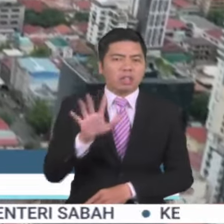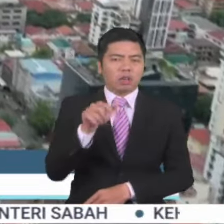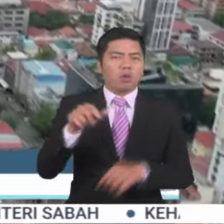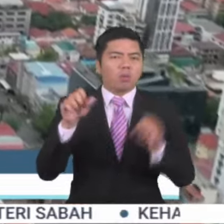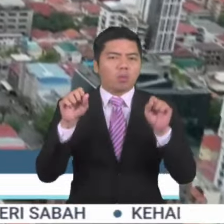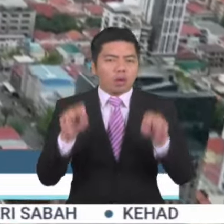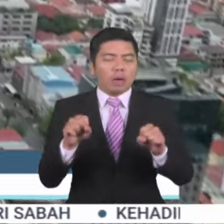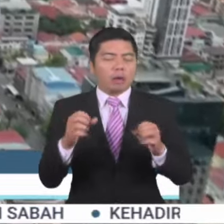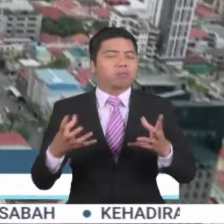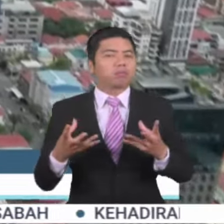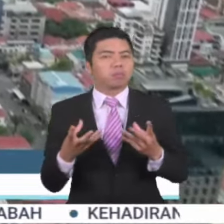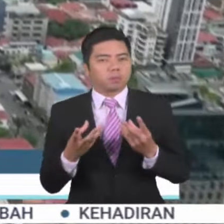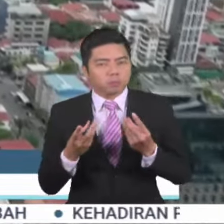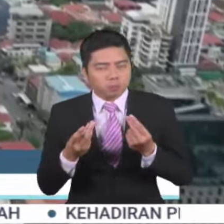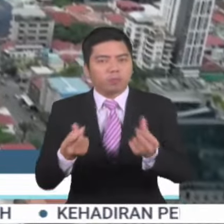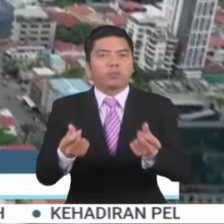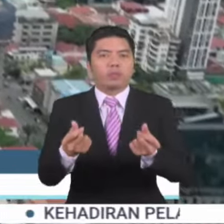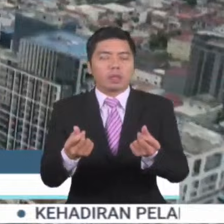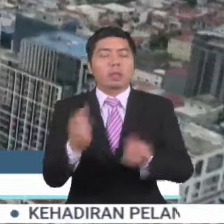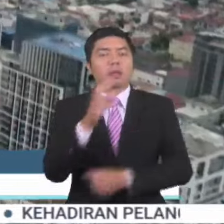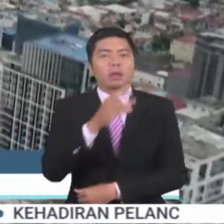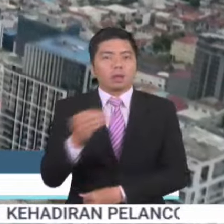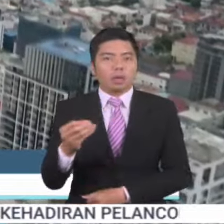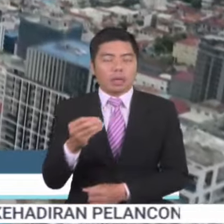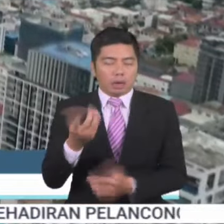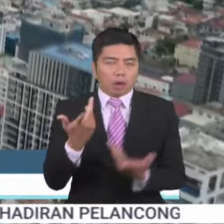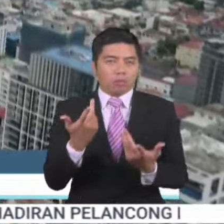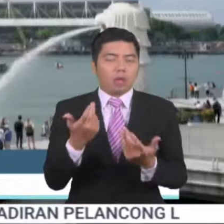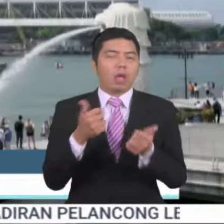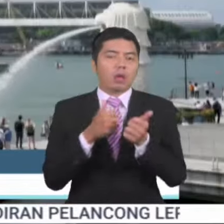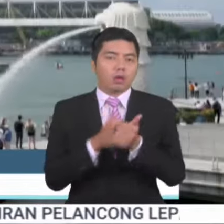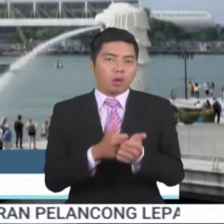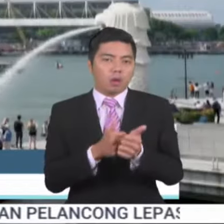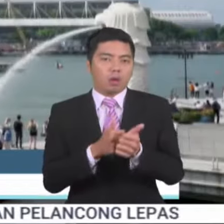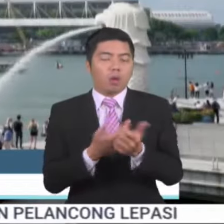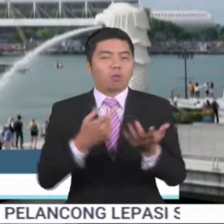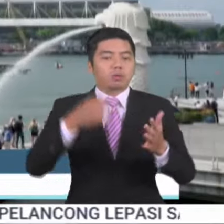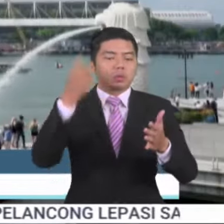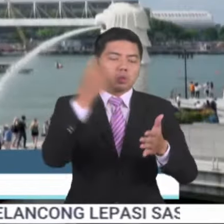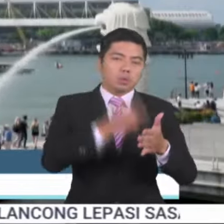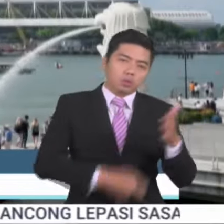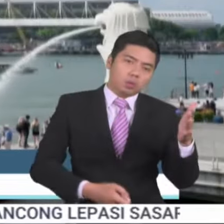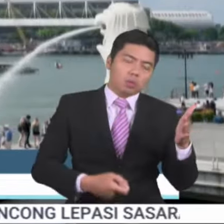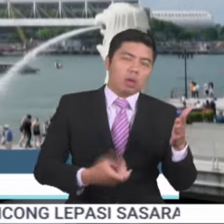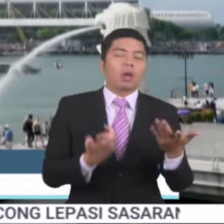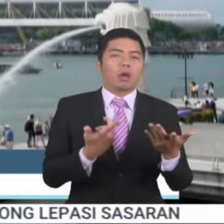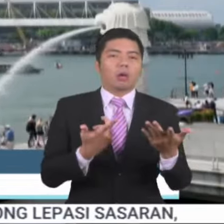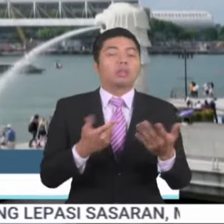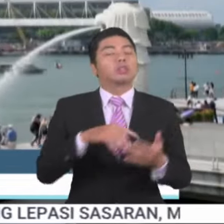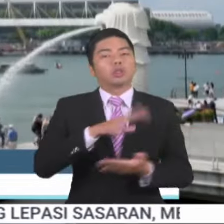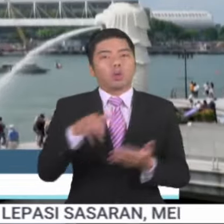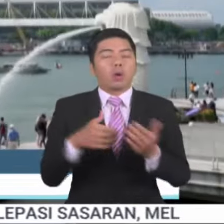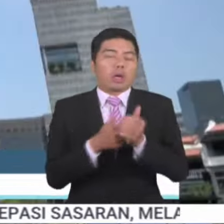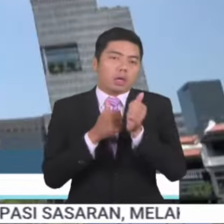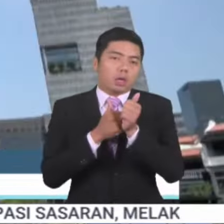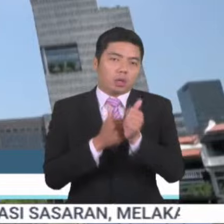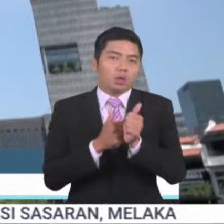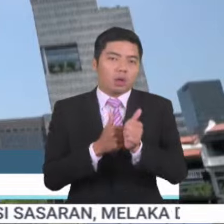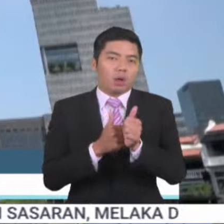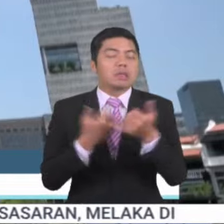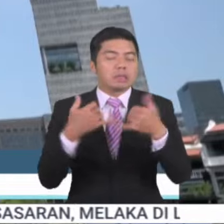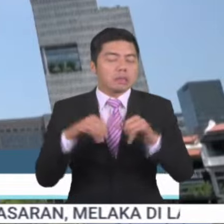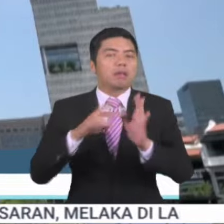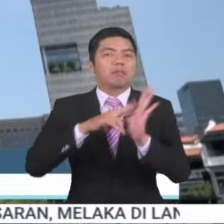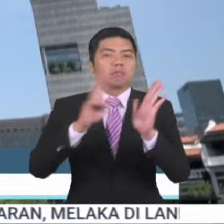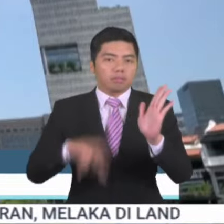dapat dipermudahkan ya, dan juga dari segi cukai ataupun level HIV dia adalah pada tahap yang rendah.